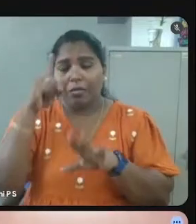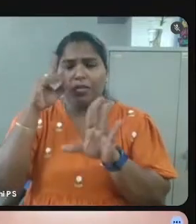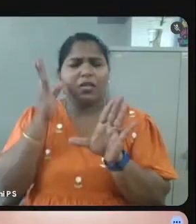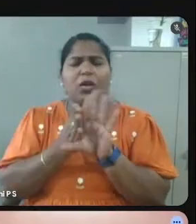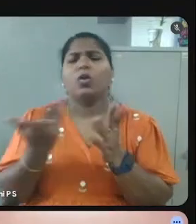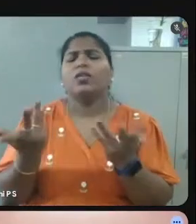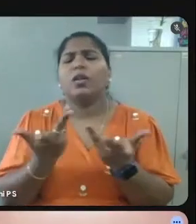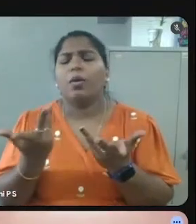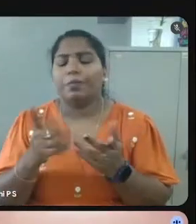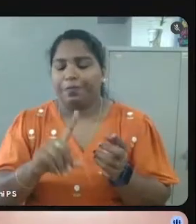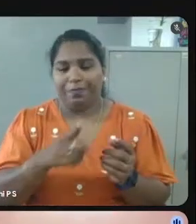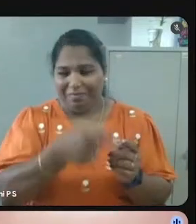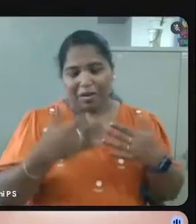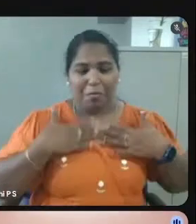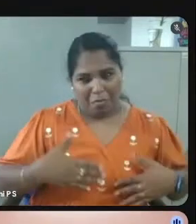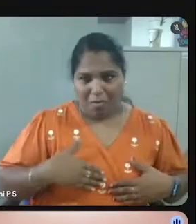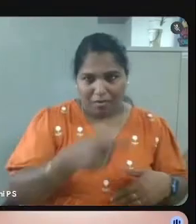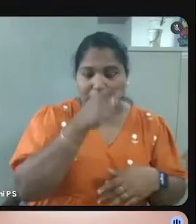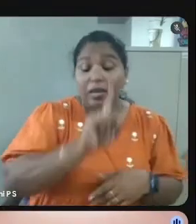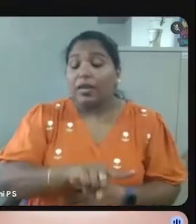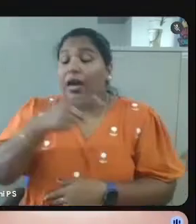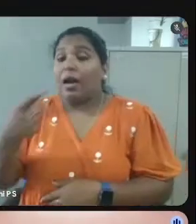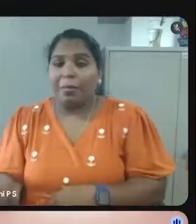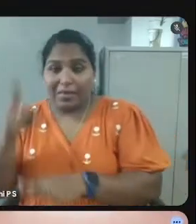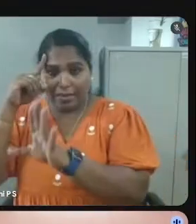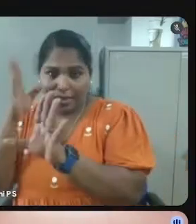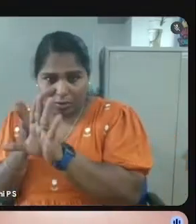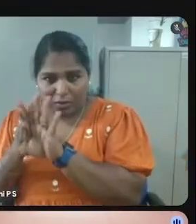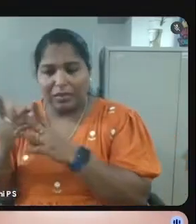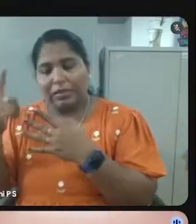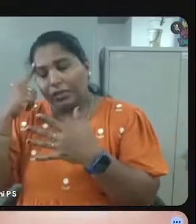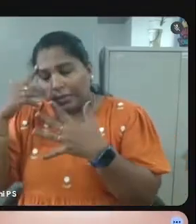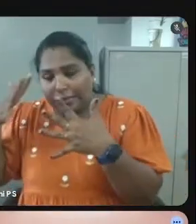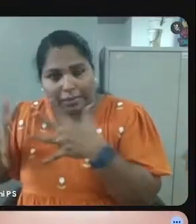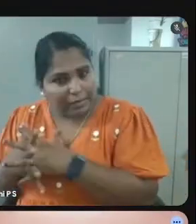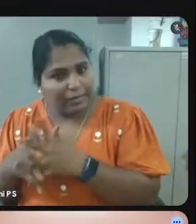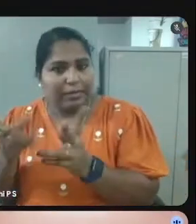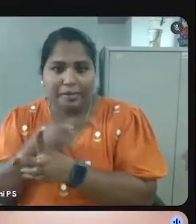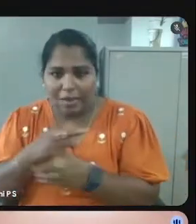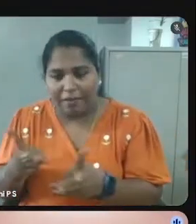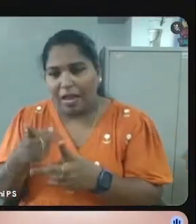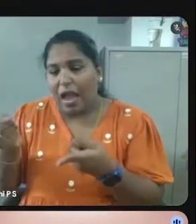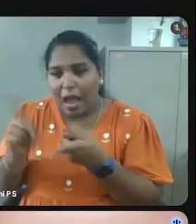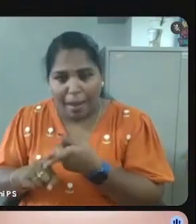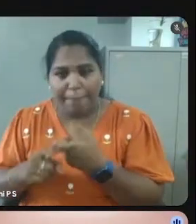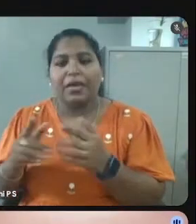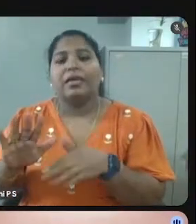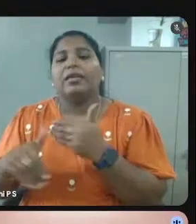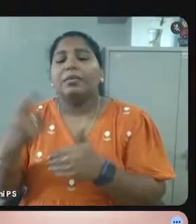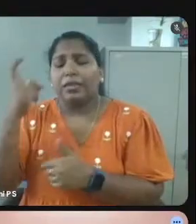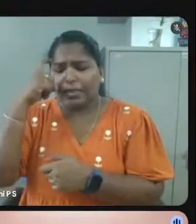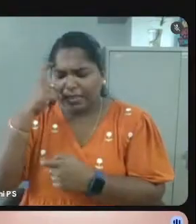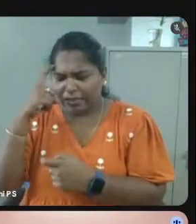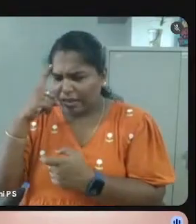ഡിപ്രഷൻ, പിന്നെ ബൈപോളാർ ഡിസോർഡർ, മേനിക് ഡിപ്രസീവ് സൈക്കോസിസ് എന്ന് പറയും. സ്കീസോഫ്രീനിയ ഒരു തോട്ട്